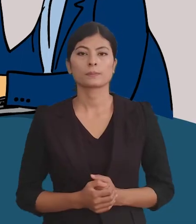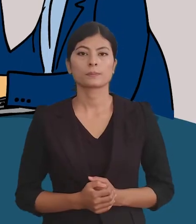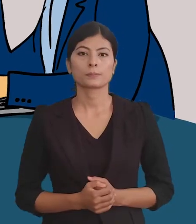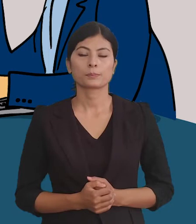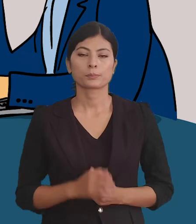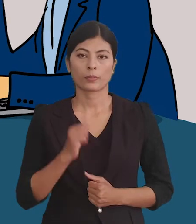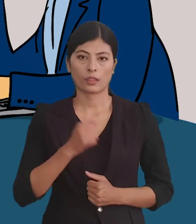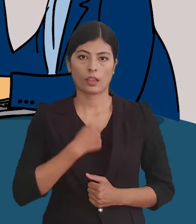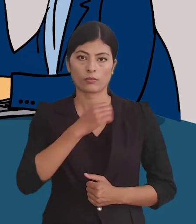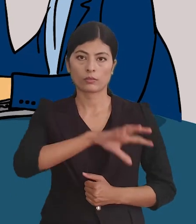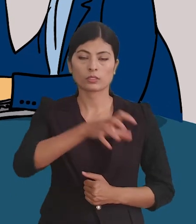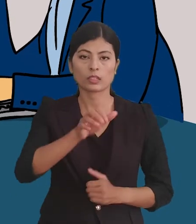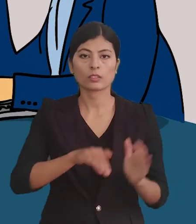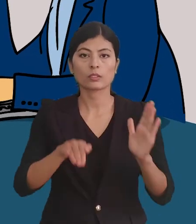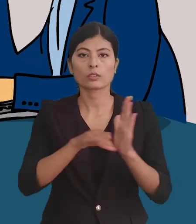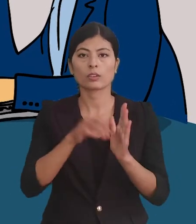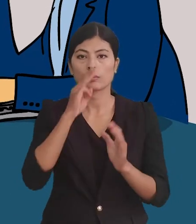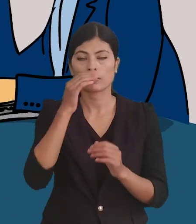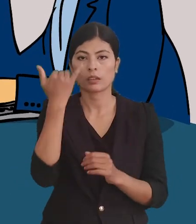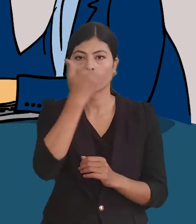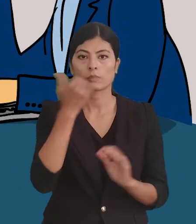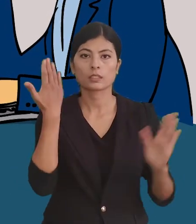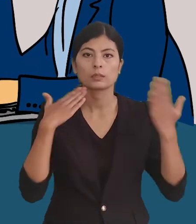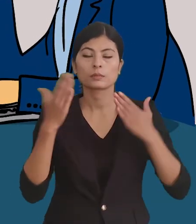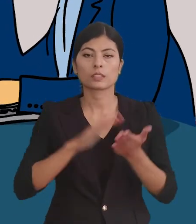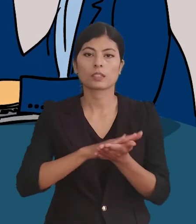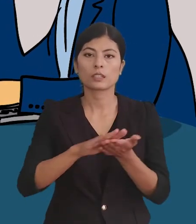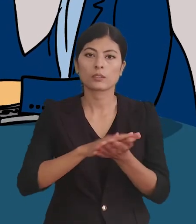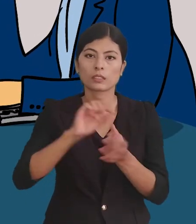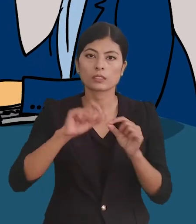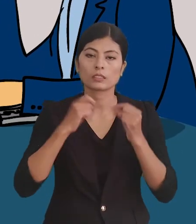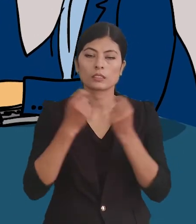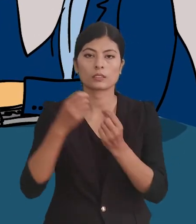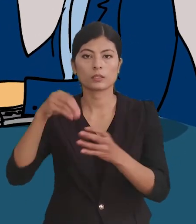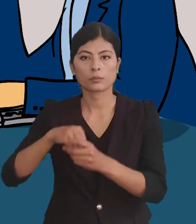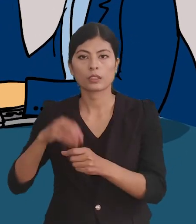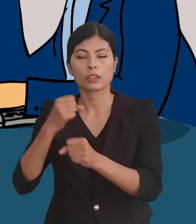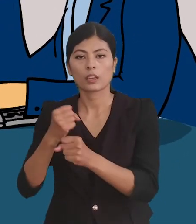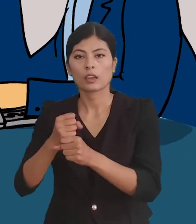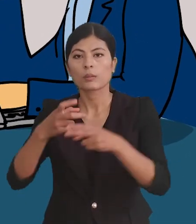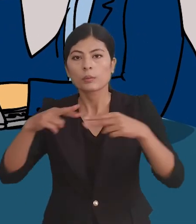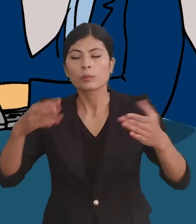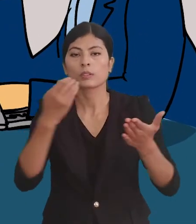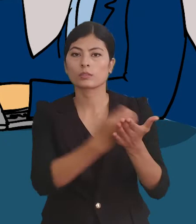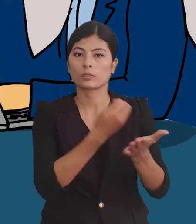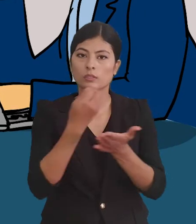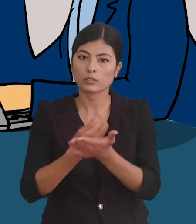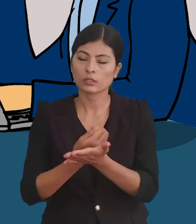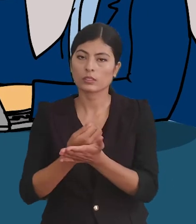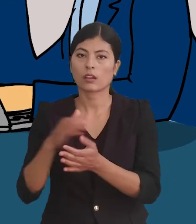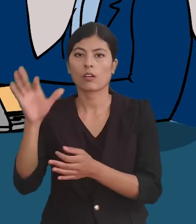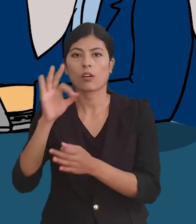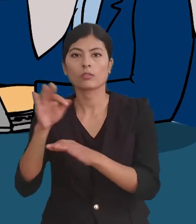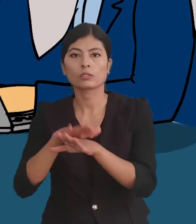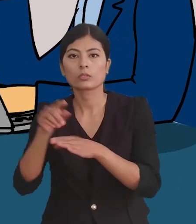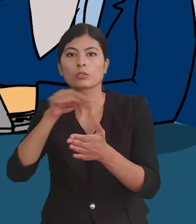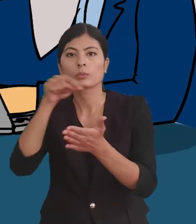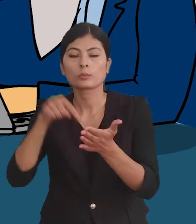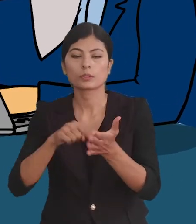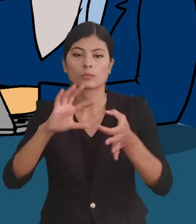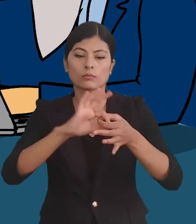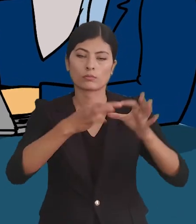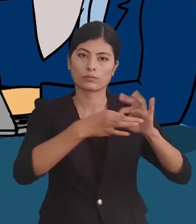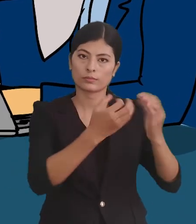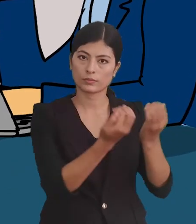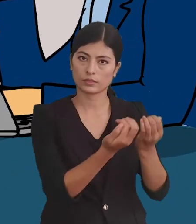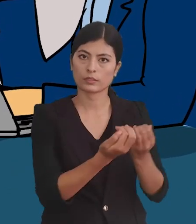अपना स्थानीय तह में लैंगिक हिंसा निवारण के क्षेत्र में कार्यरत विभिन्न संघ संस्था तथा निकाय सब बीच